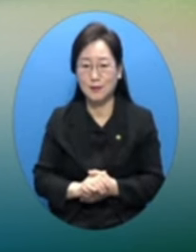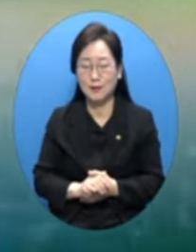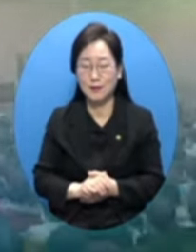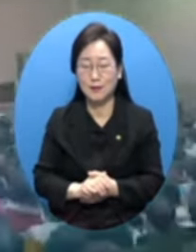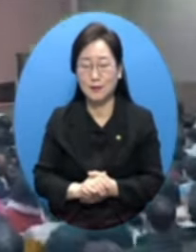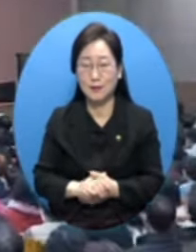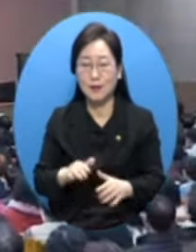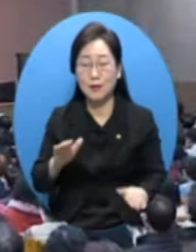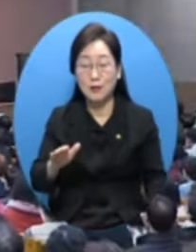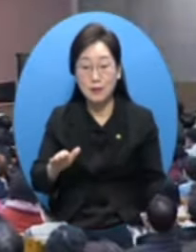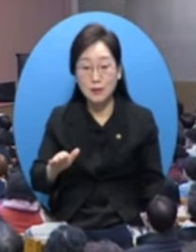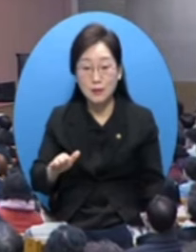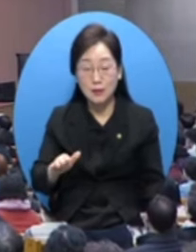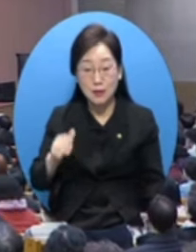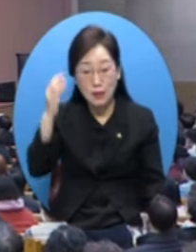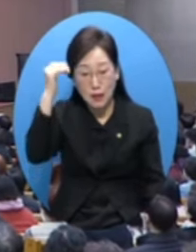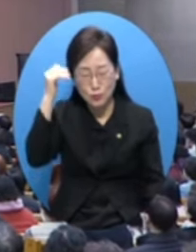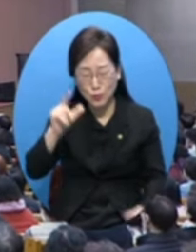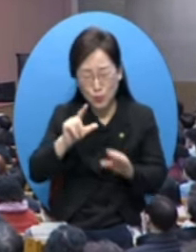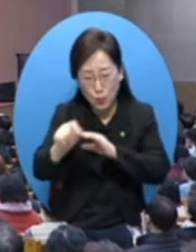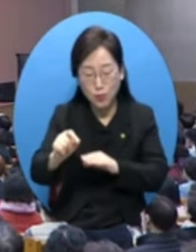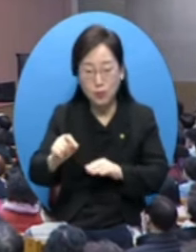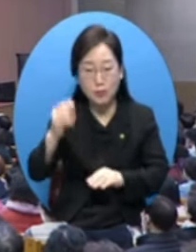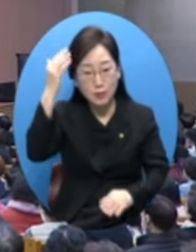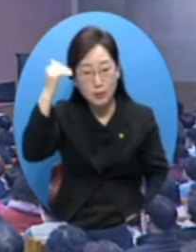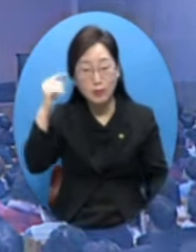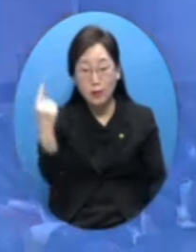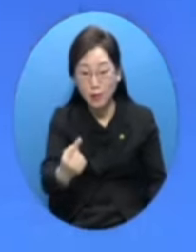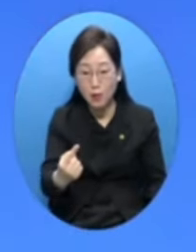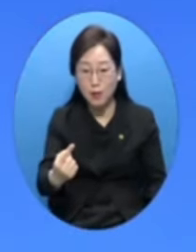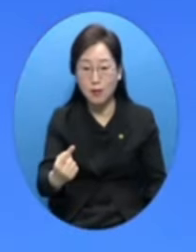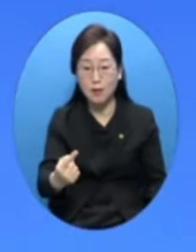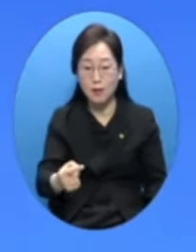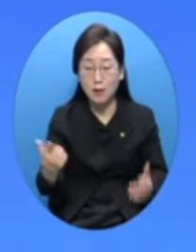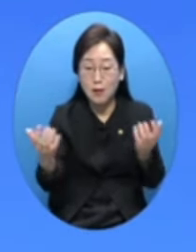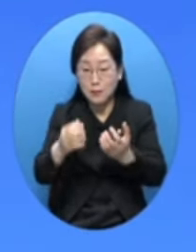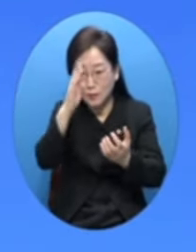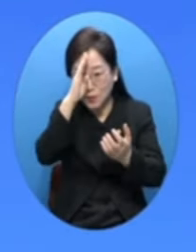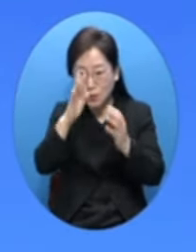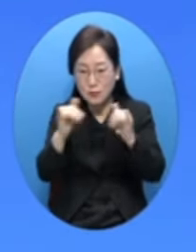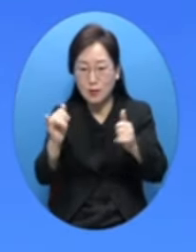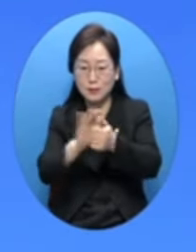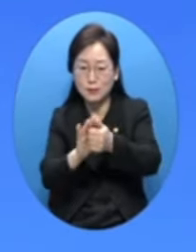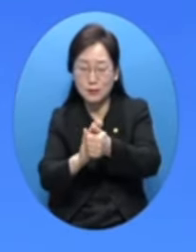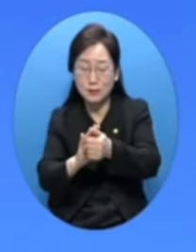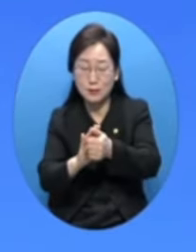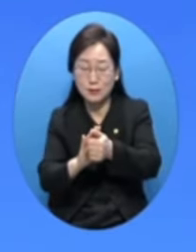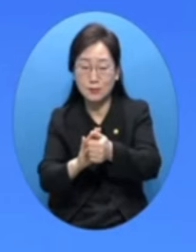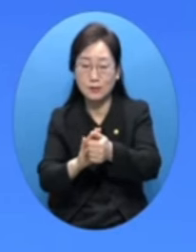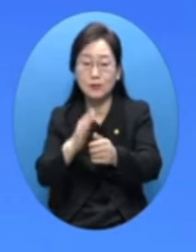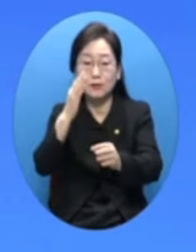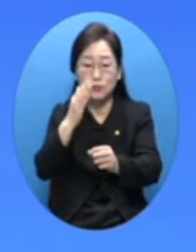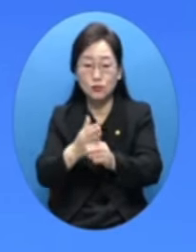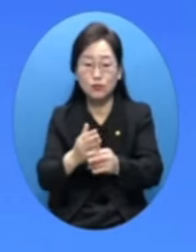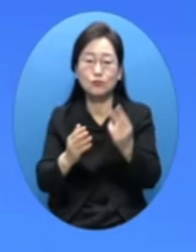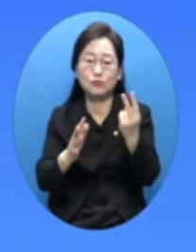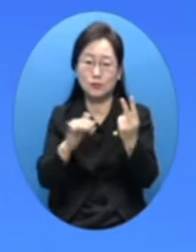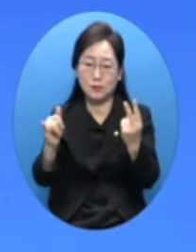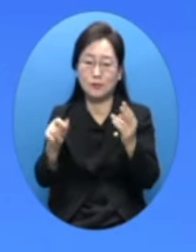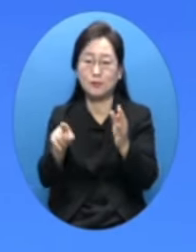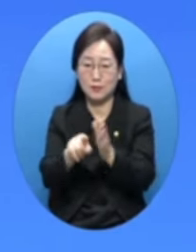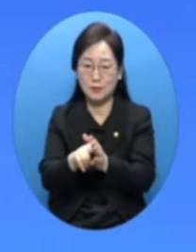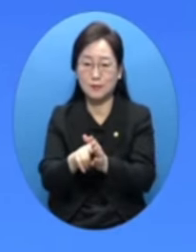먼 나라 우리 한국 땅까지 와서 우리 한국 사람 돌보자는 한센병 환자를 평생 돌보다간 이 두 분의 믿음은